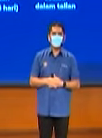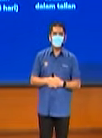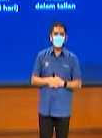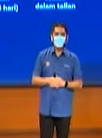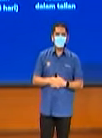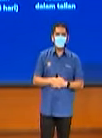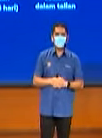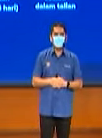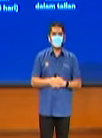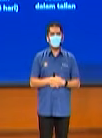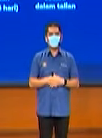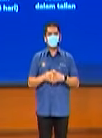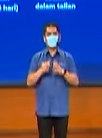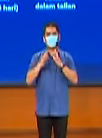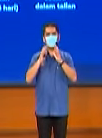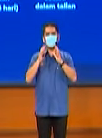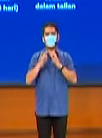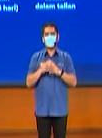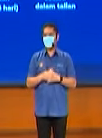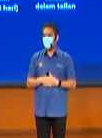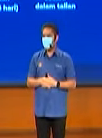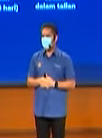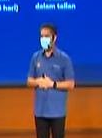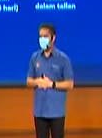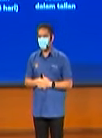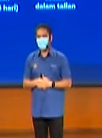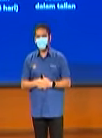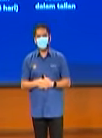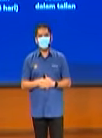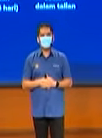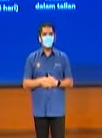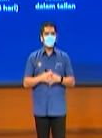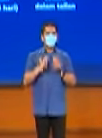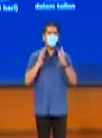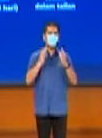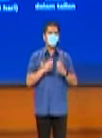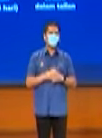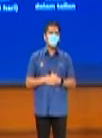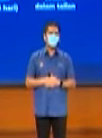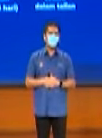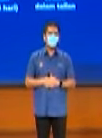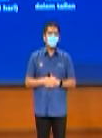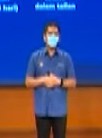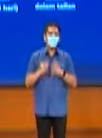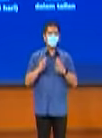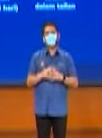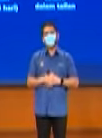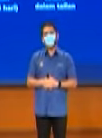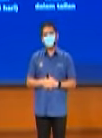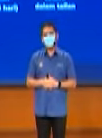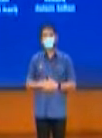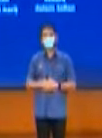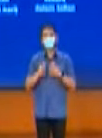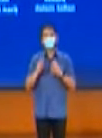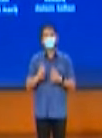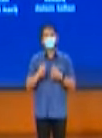sebelumnya proses pengeluaran keputusan peperiksaan ini mengambil masa sekitar 90 hari pada tahun